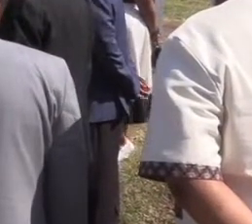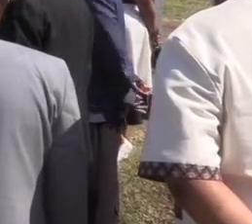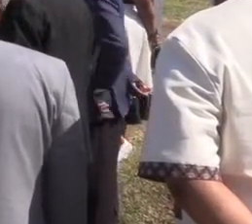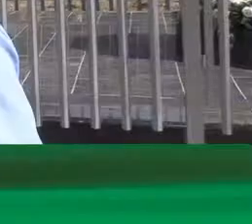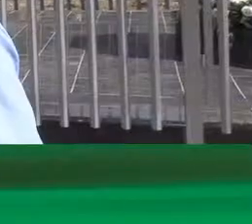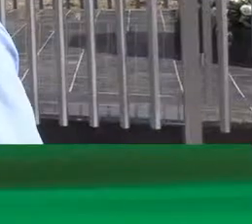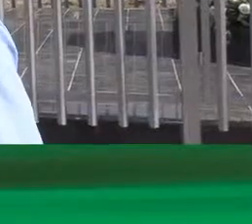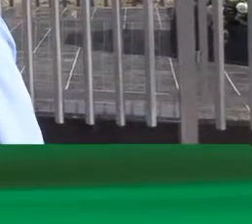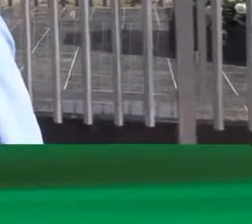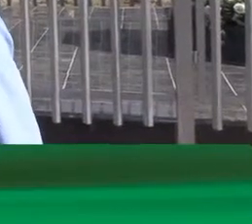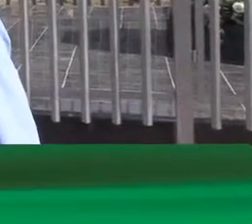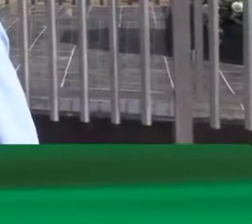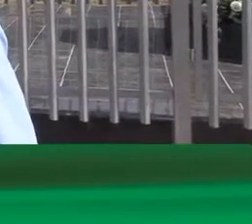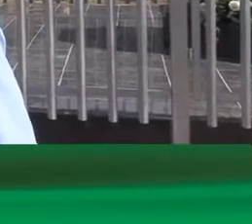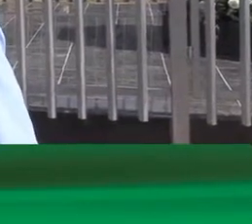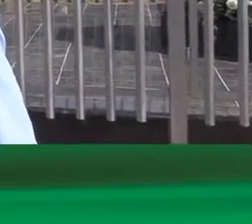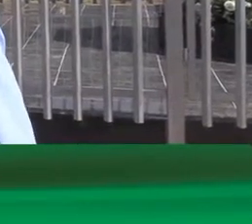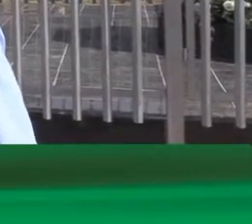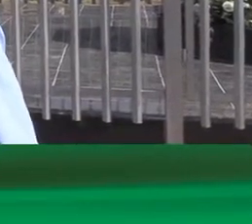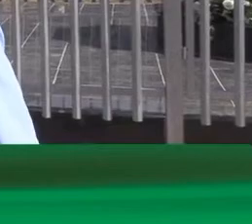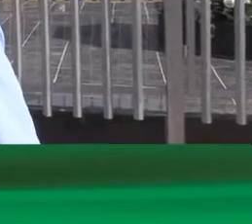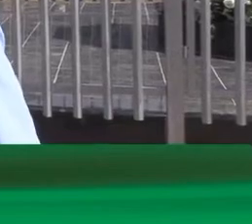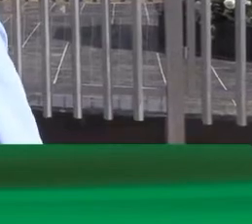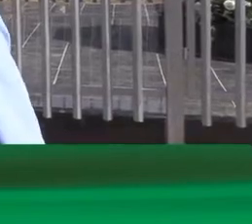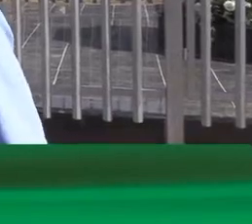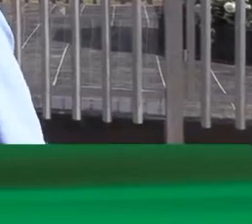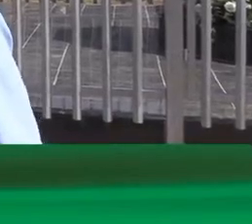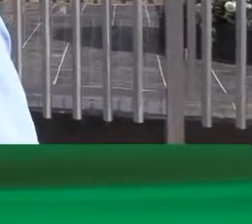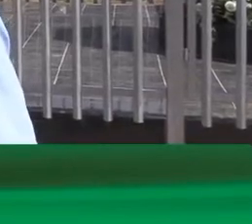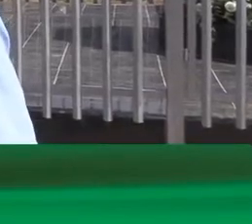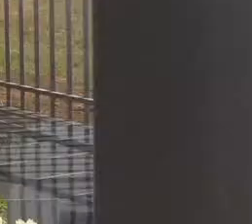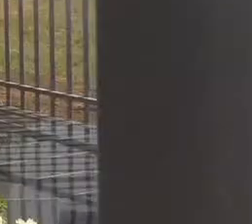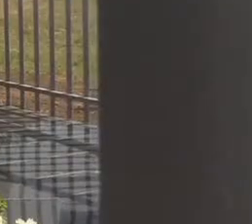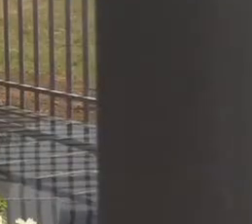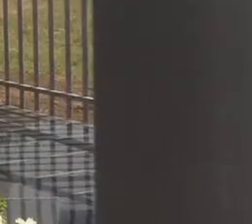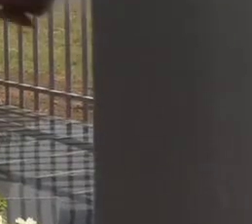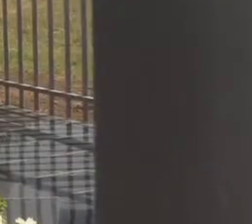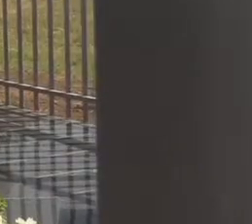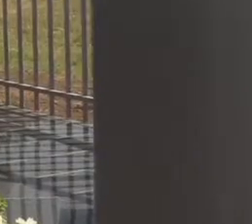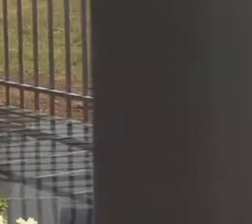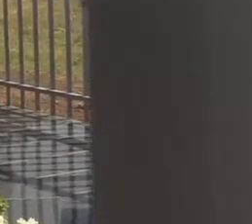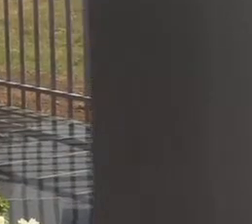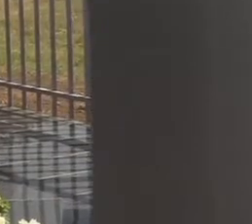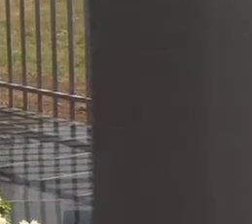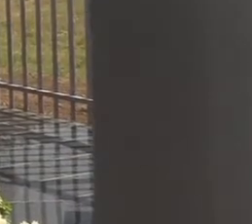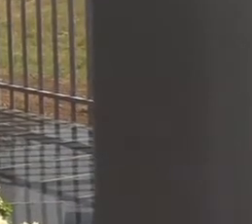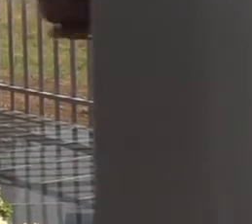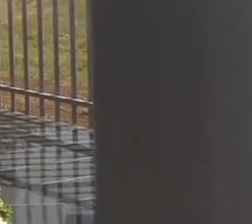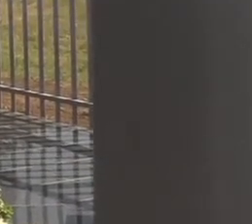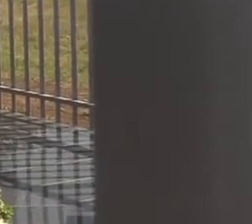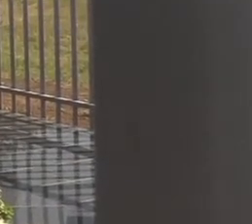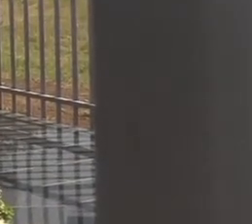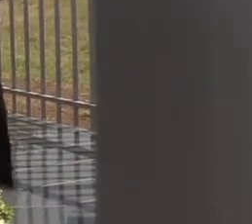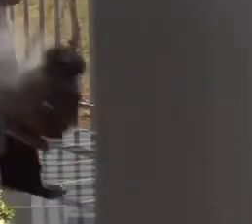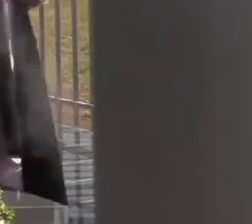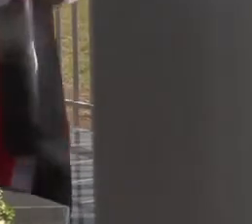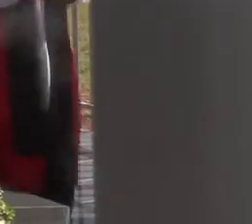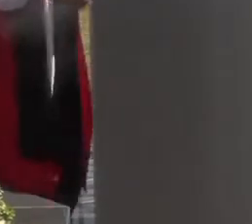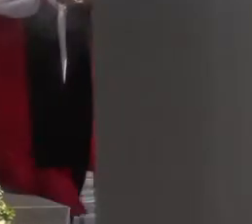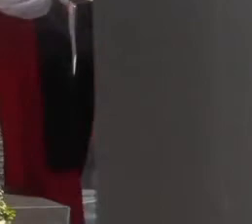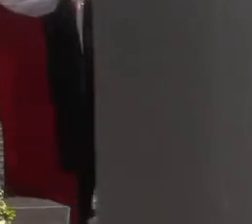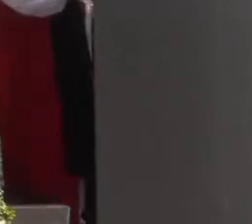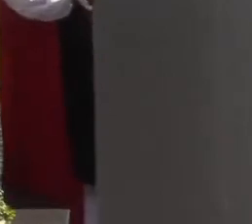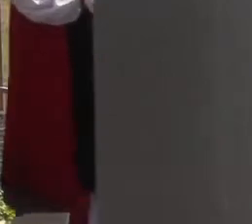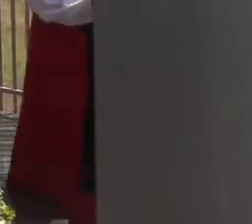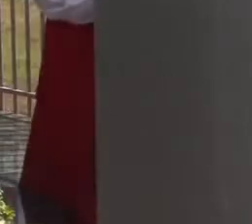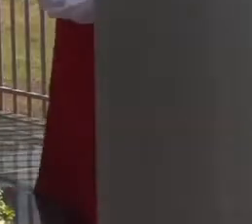ukuthi siyathemba into okuba sisiqalo esi indlela thina esibona ngayo into okuba banoqhubekeka ngelegacy yaka